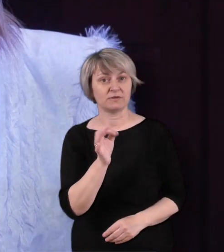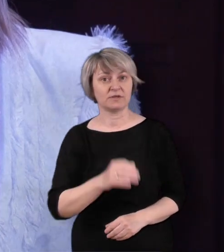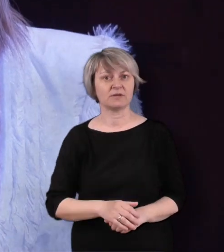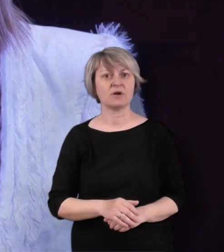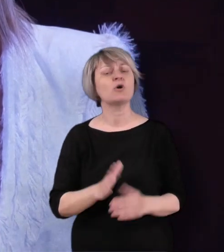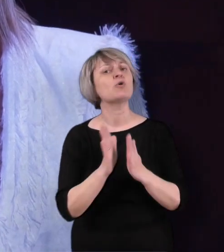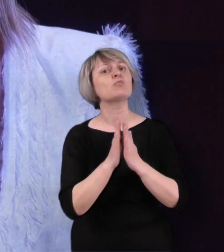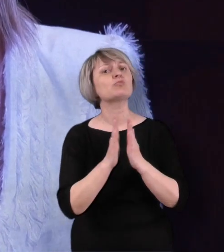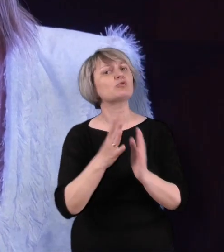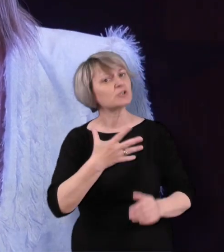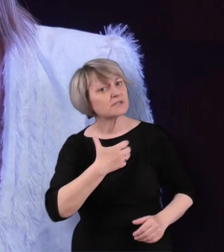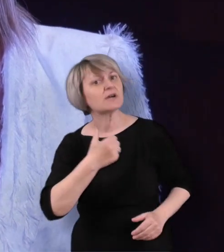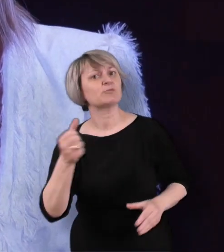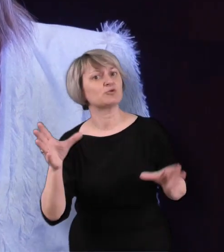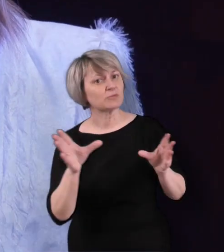zabierz mnie ze sobą.